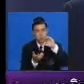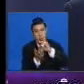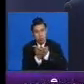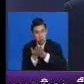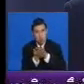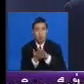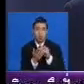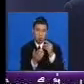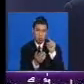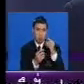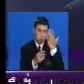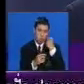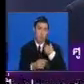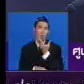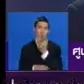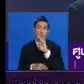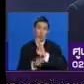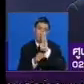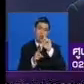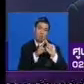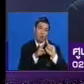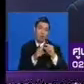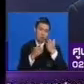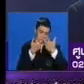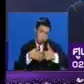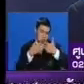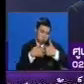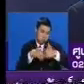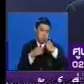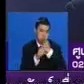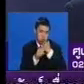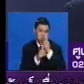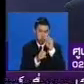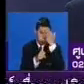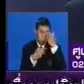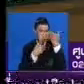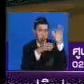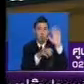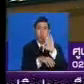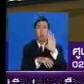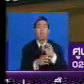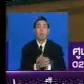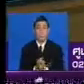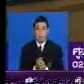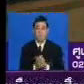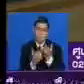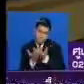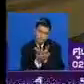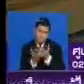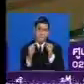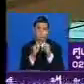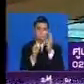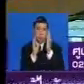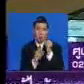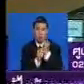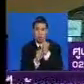ร่วมมือผู้ประกอบการให้เพิ่มกำลังการผลิตและให้ชะลอการส่งออกในช่วงนี้ครับในการหารือร่วมกับผู้ประกอบการผู้ผลิต